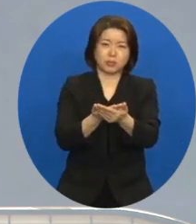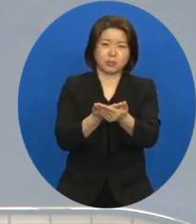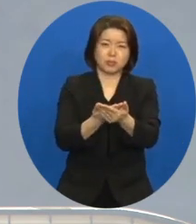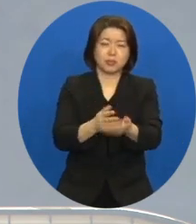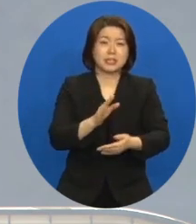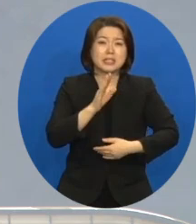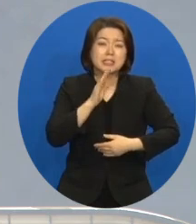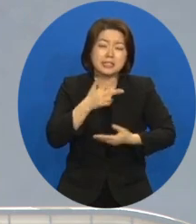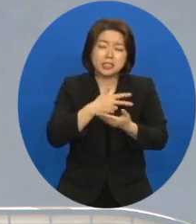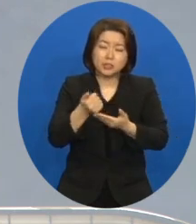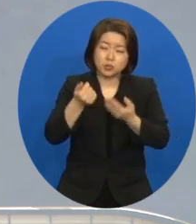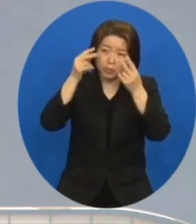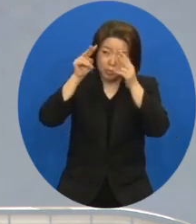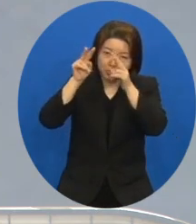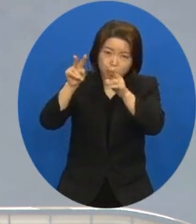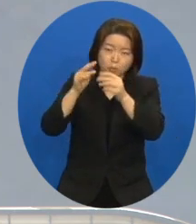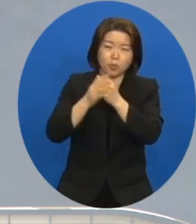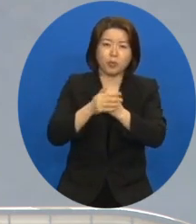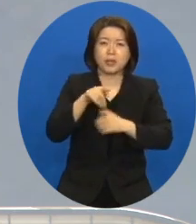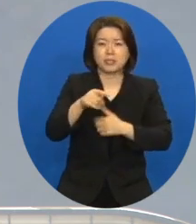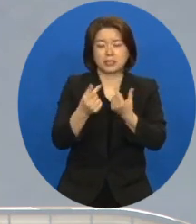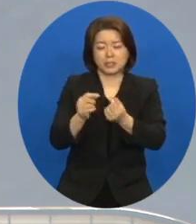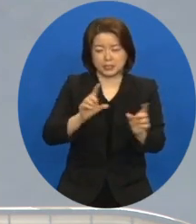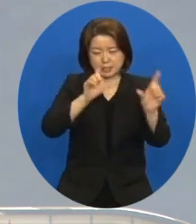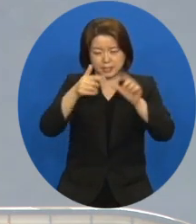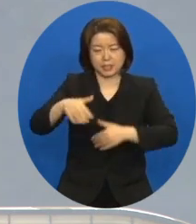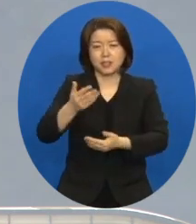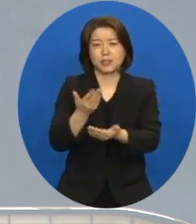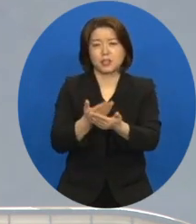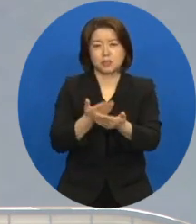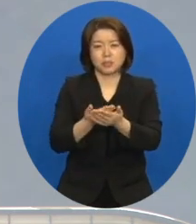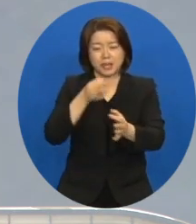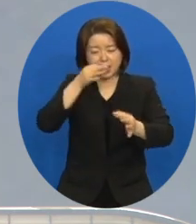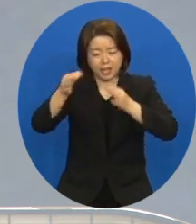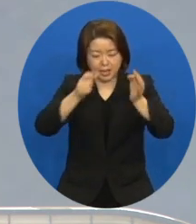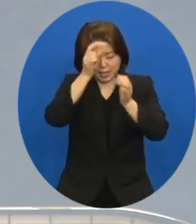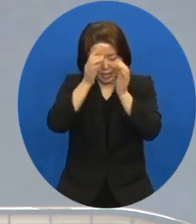진짜 주님을 보고 그렇게 살게 해주옵소서. 통성으로 기도하겠습니다.